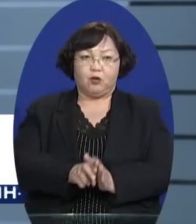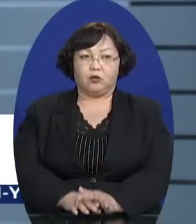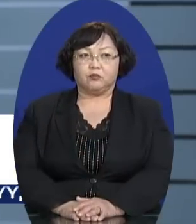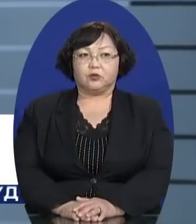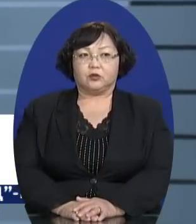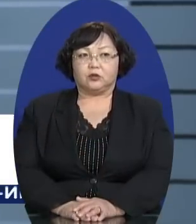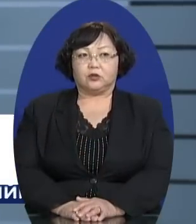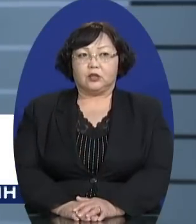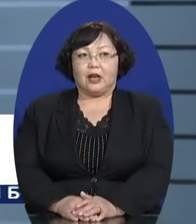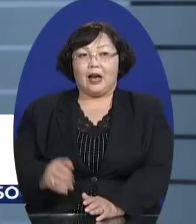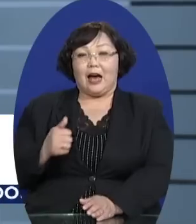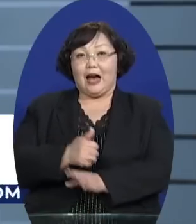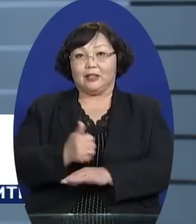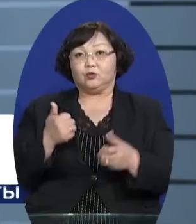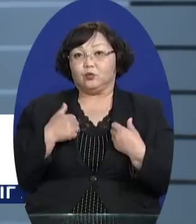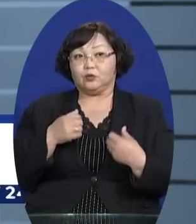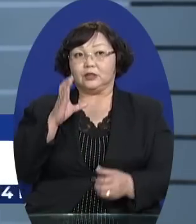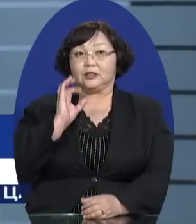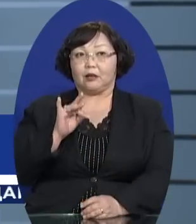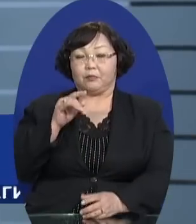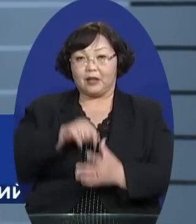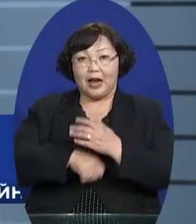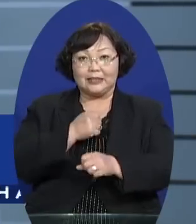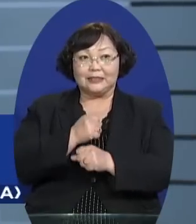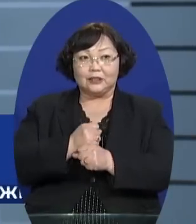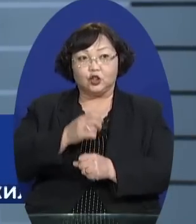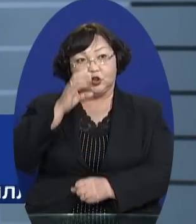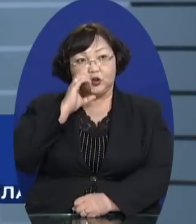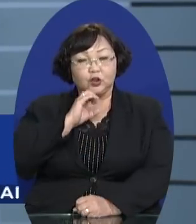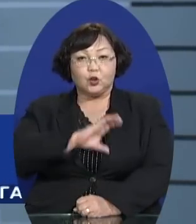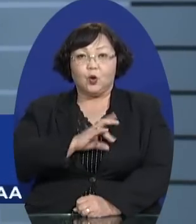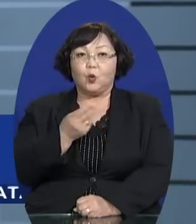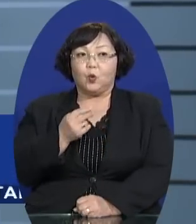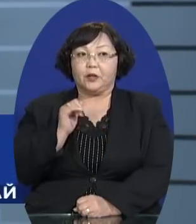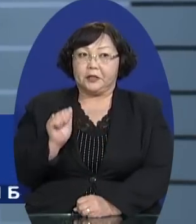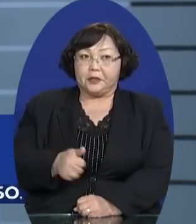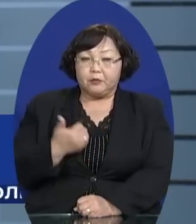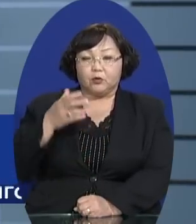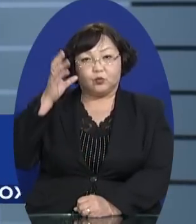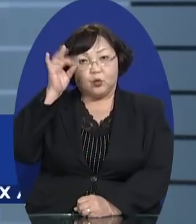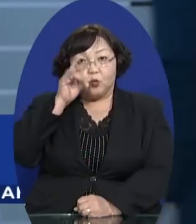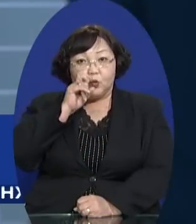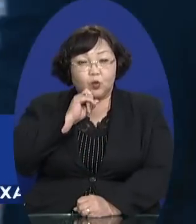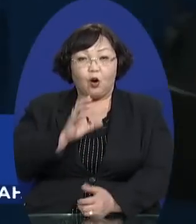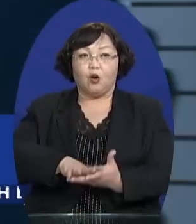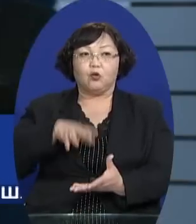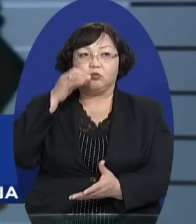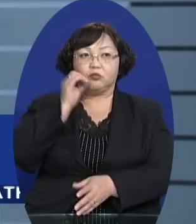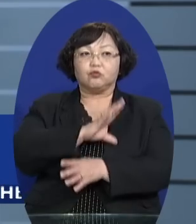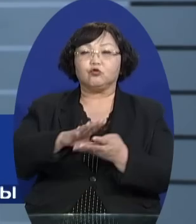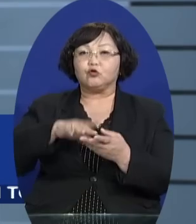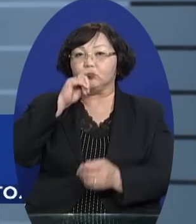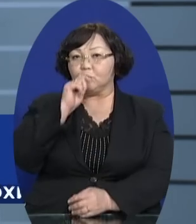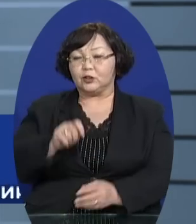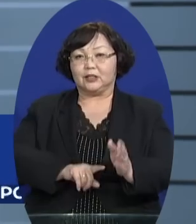Өөрөөр хэлбэл энэ салбарт яг цаашдаа ажиллах зорилготой, чин хүсэлтэй, тий, суралцах хэд хүч чармаалттай оюутнуудаа бол урамшуулсан. Эхний байдлаар